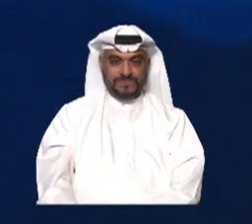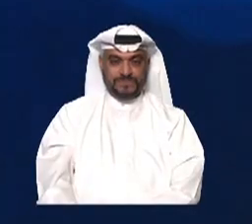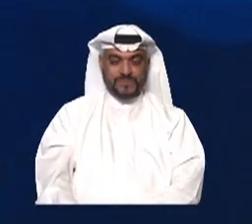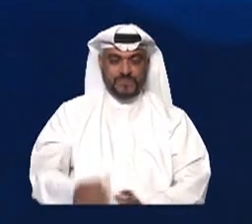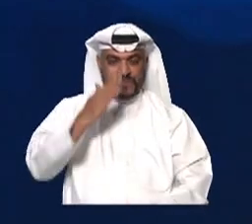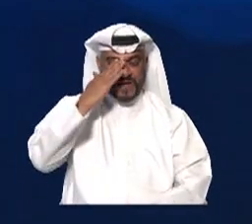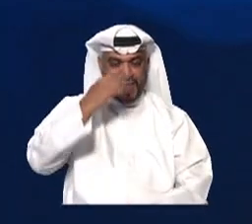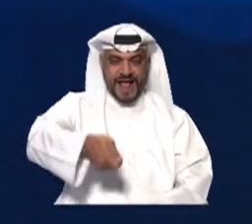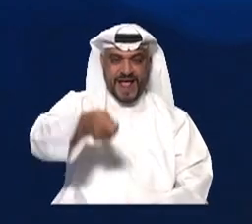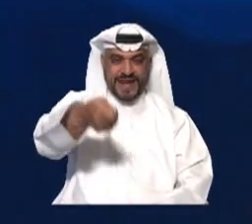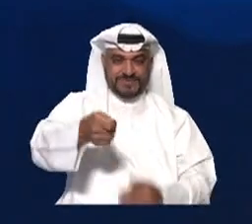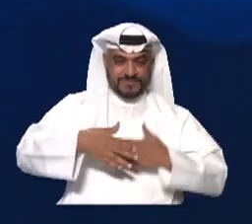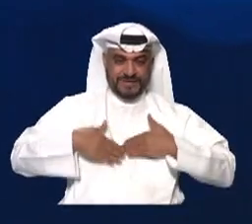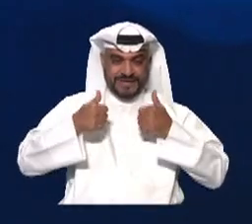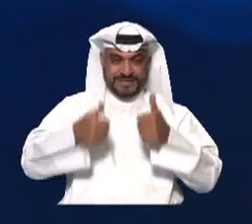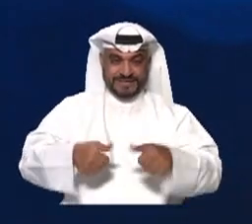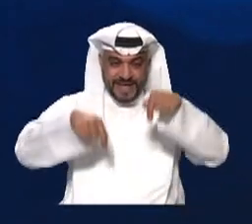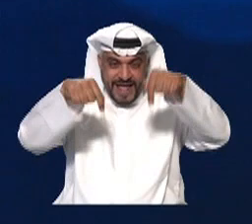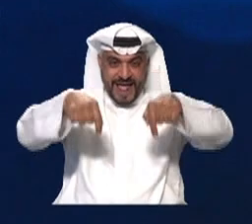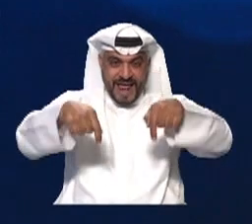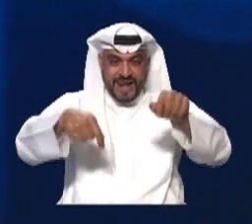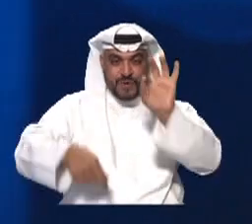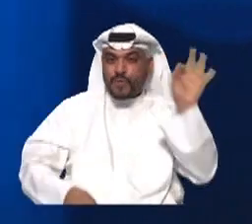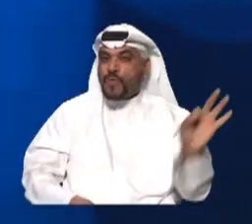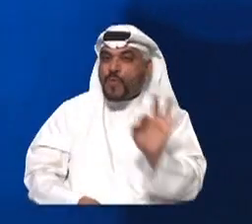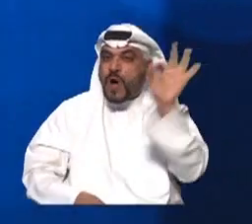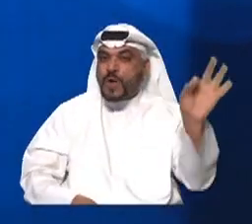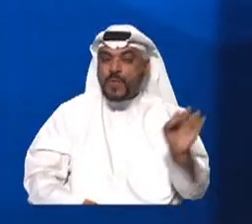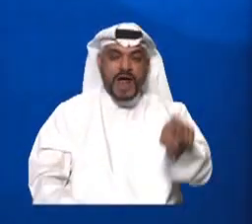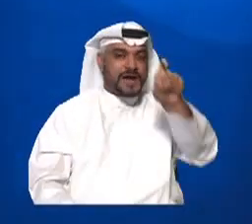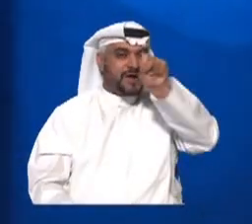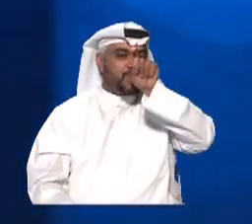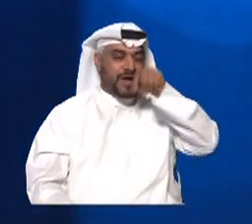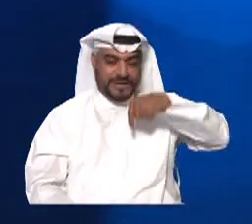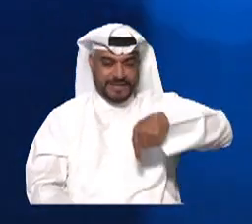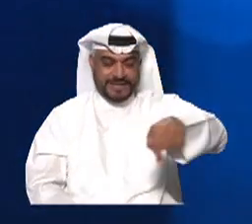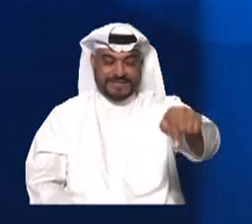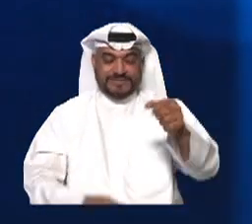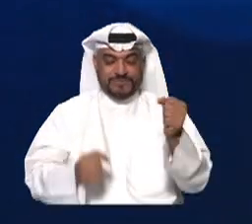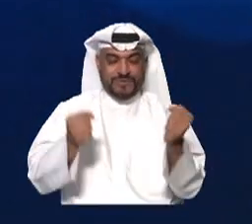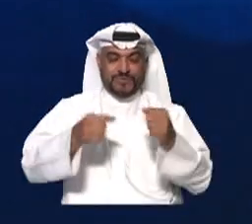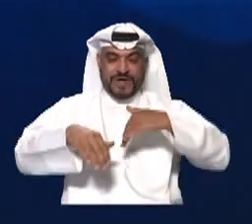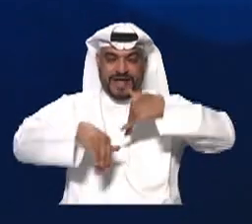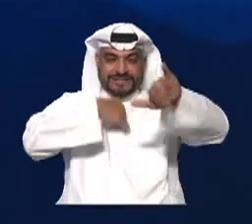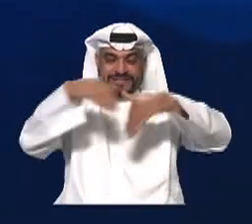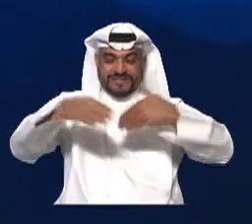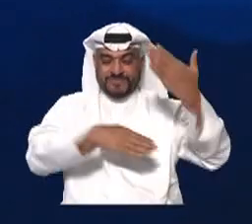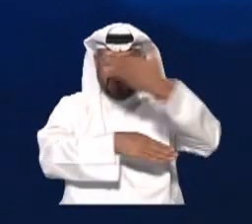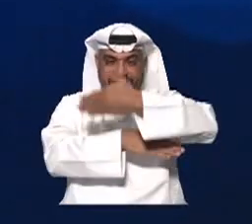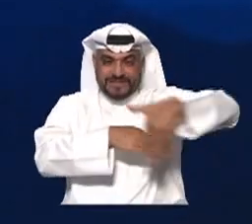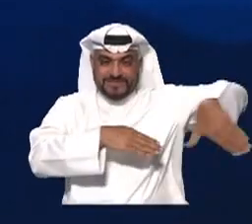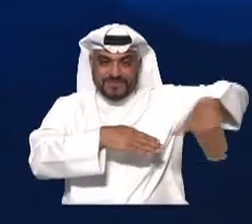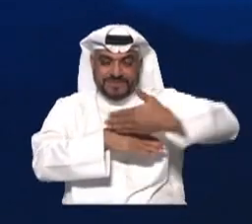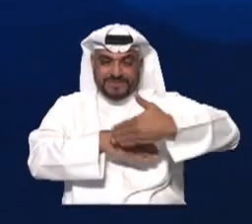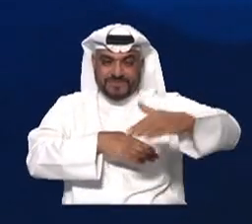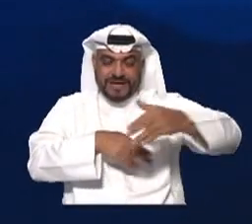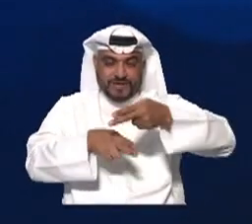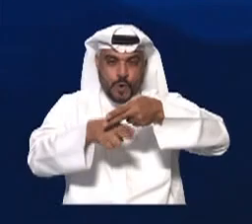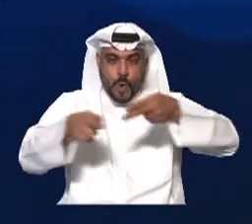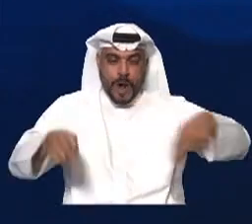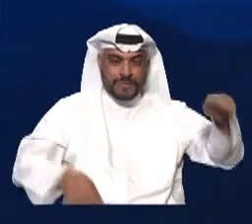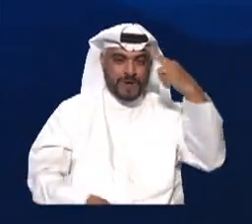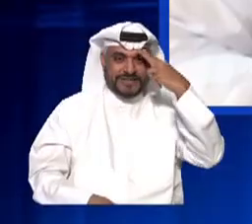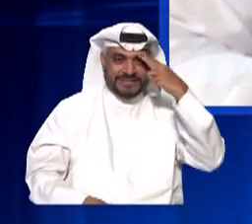أهلا ومرحبا بكم. ينضم إلينا من منفذ نويصيب البري مراسل تلفزيون دولة الكويت رائد الشمري. رائد،